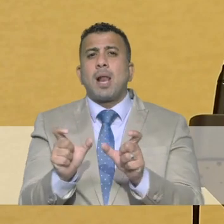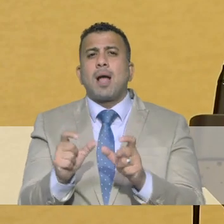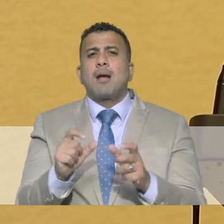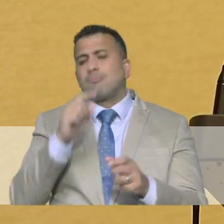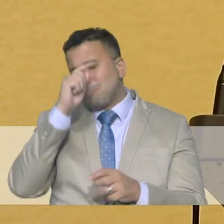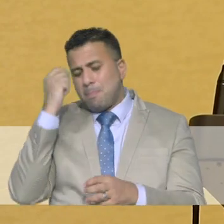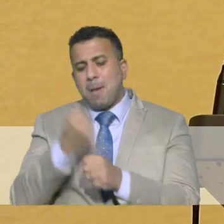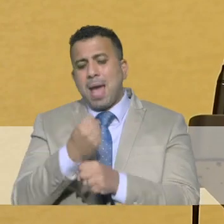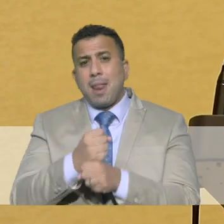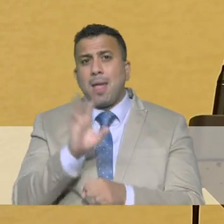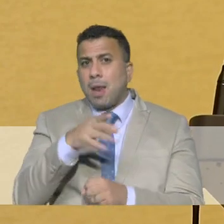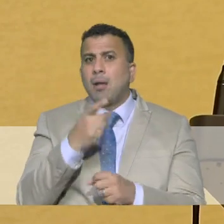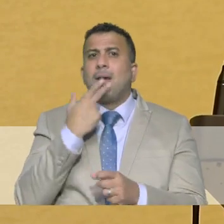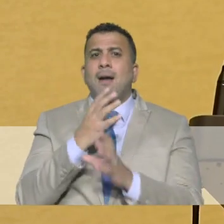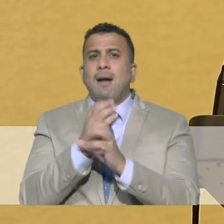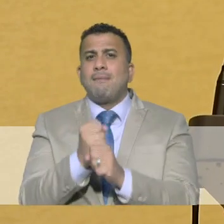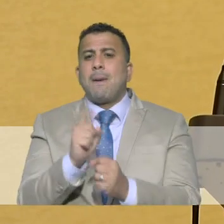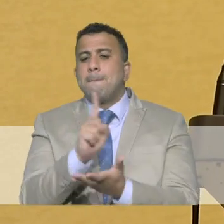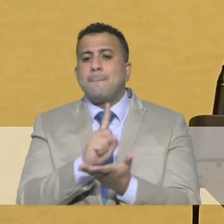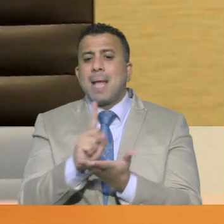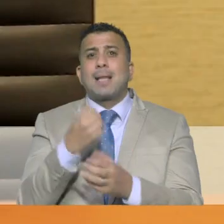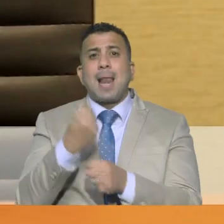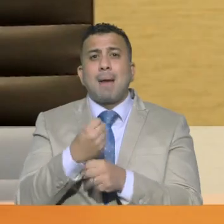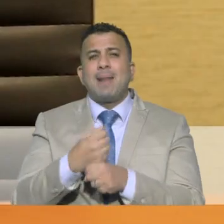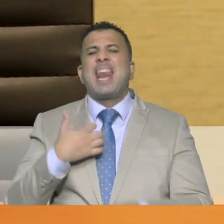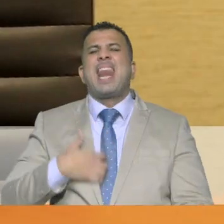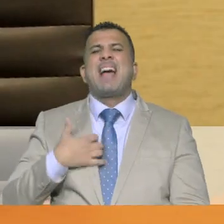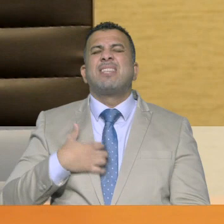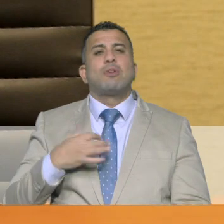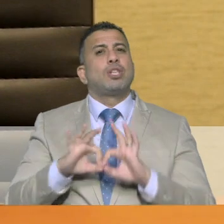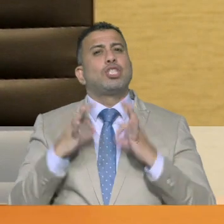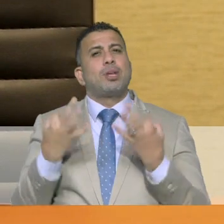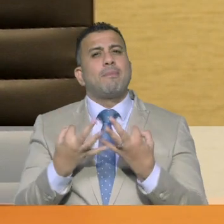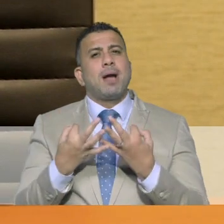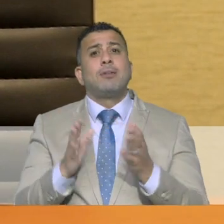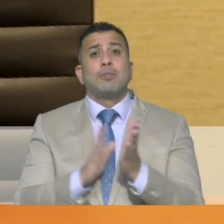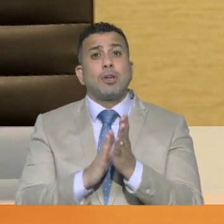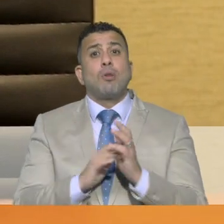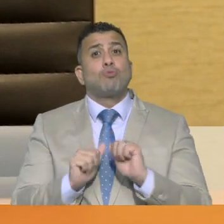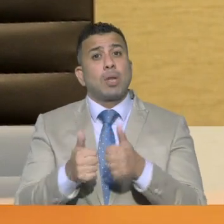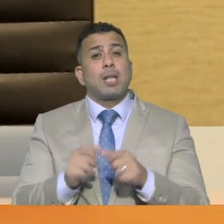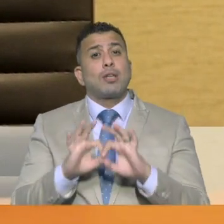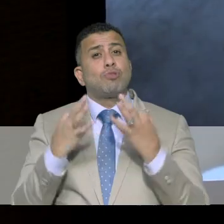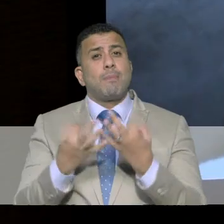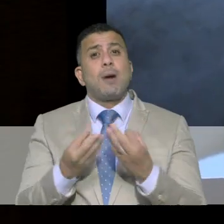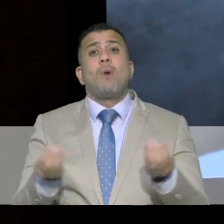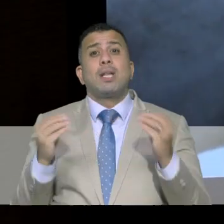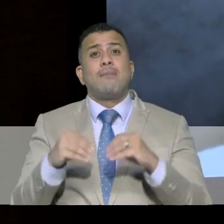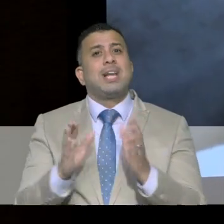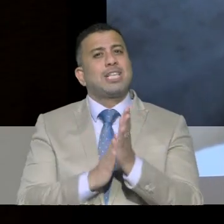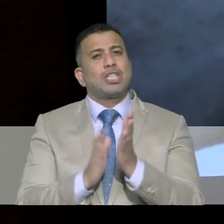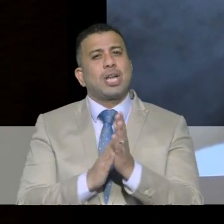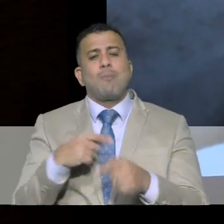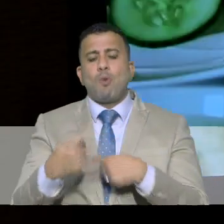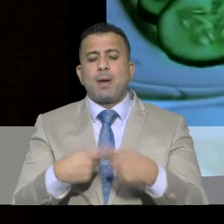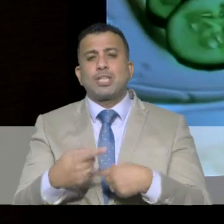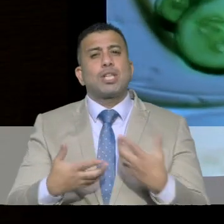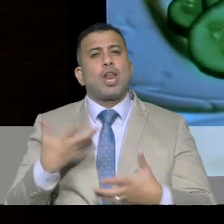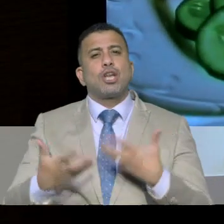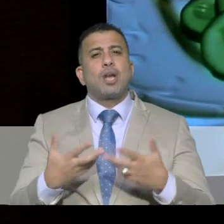من الحوادث المهنيه وتحسين بيئه العمل النفسيه والاجتماعيه وتشجيع المشاركات المجتمعيه اضافه